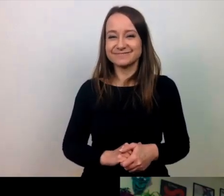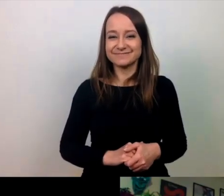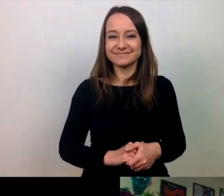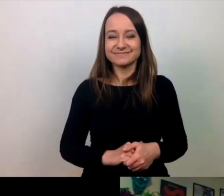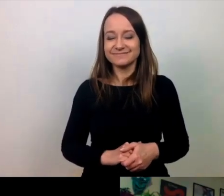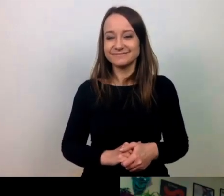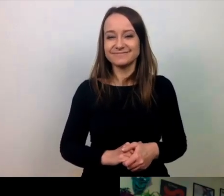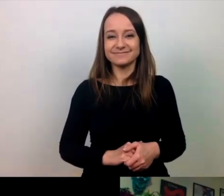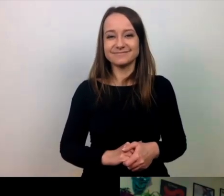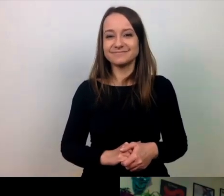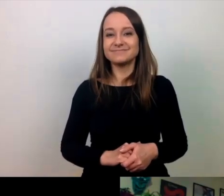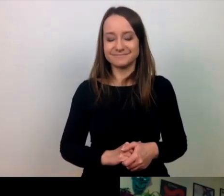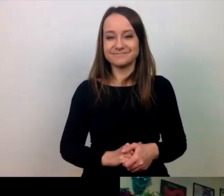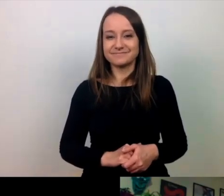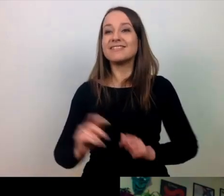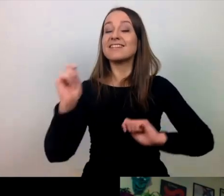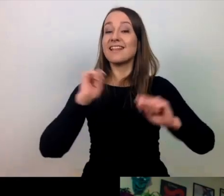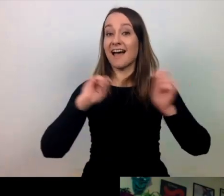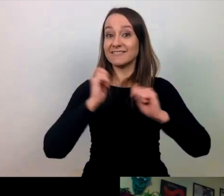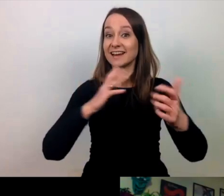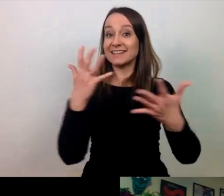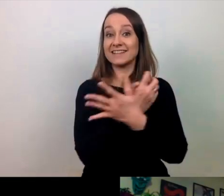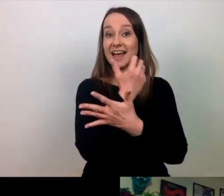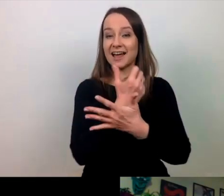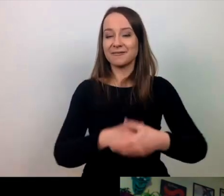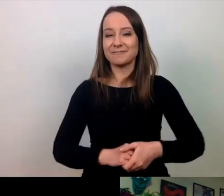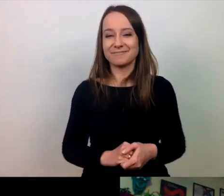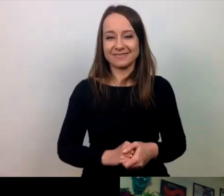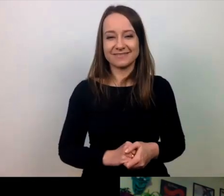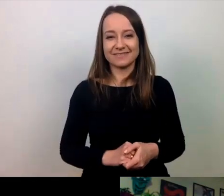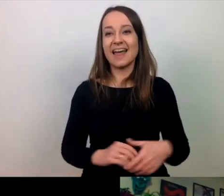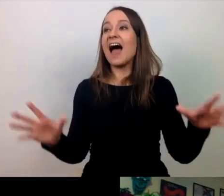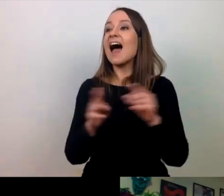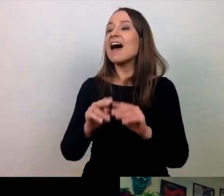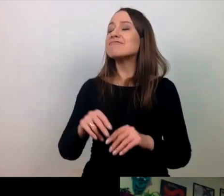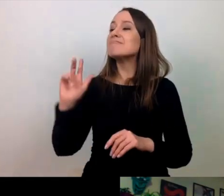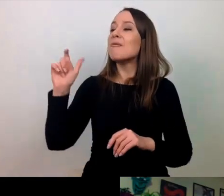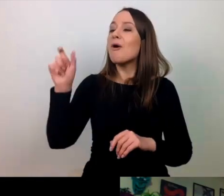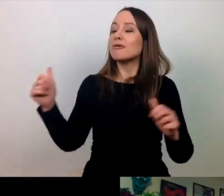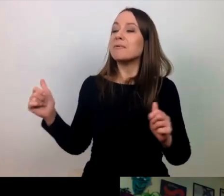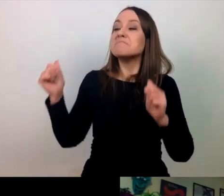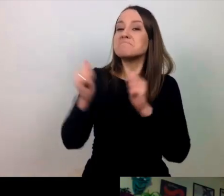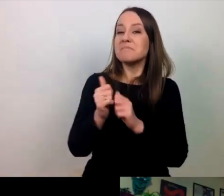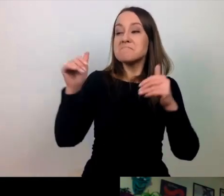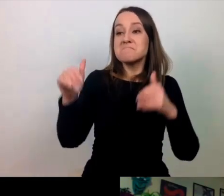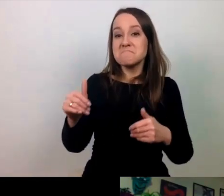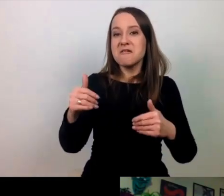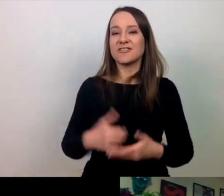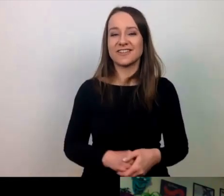Zabieramy ze sobą koniecznie. Na wakacje fajnie jest wyjechać z kimś obok. Można zabrać ze sobą pasażera,